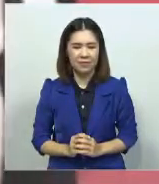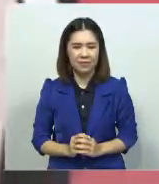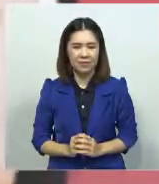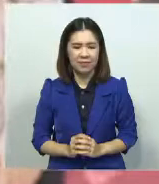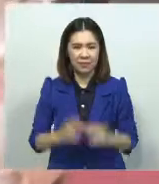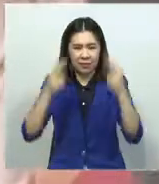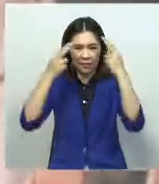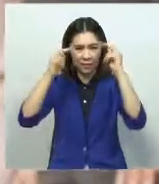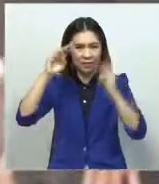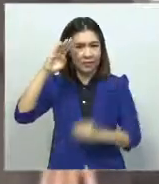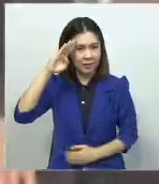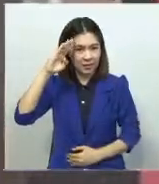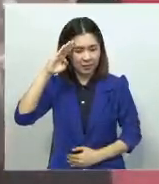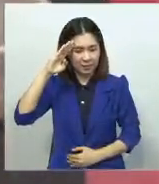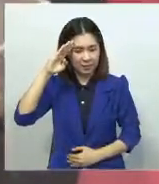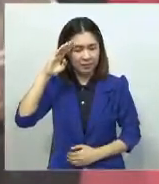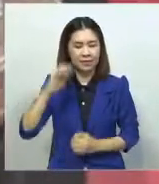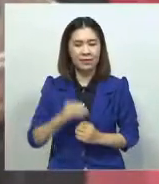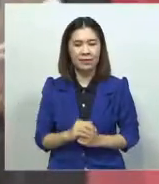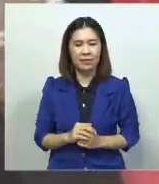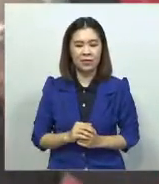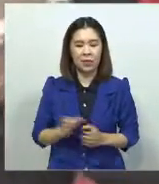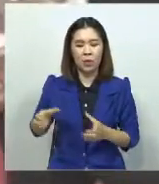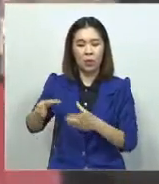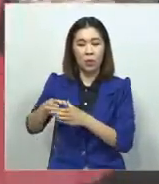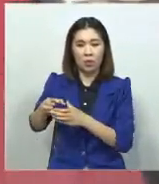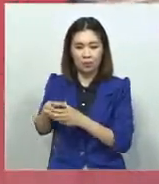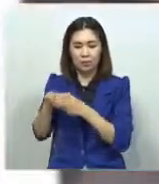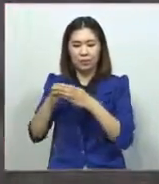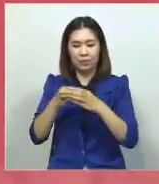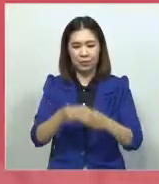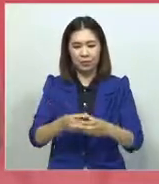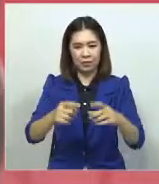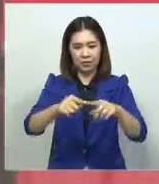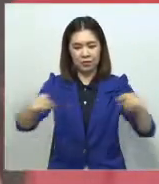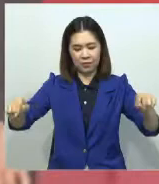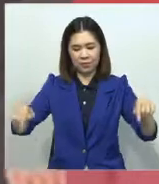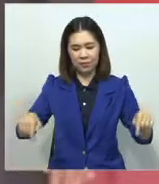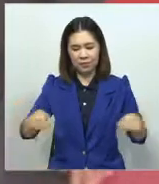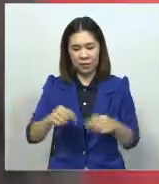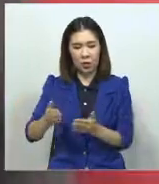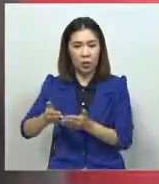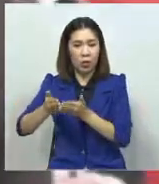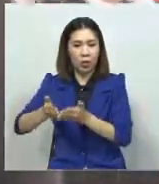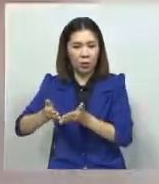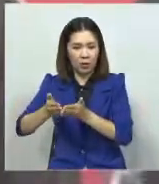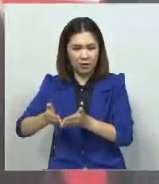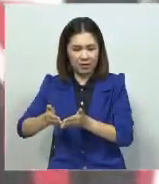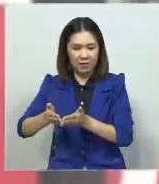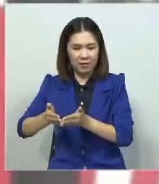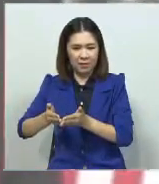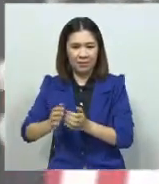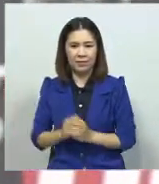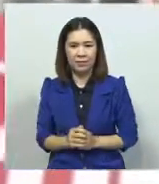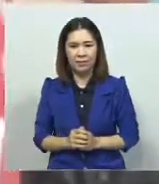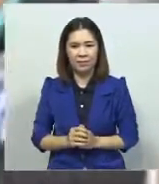พลเอกประยุทธ์จันโอชานายกรัฐมนตรีนะคะพร้อมคณะได้เดินทางมาลานอเนกประสงค์ท่าเทียบเรือเฟอร์รี่บริเวณหน้าทอนตำบล